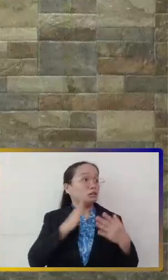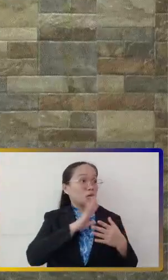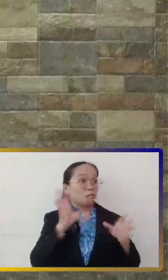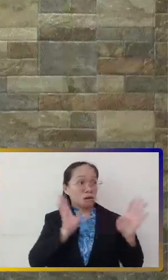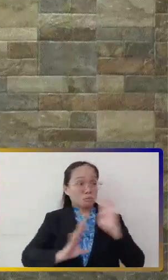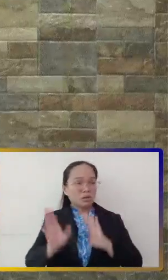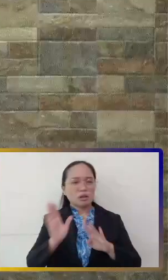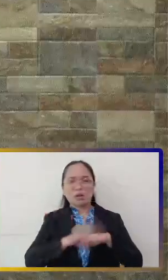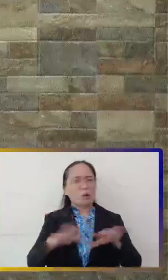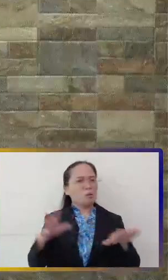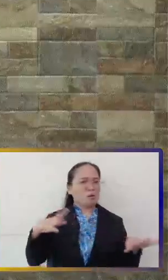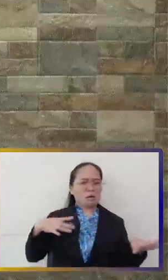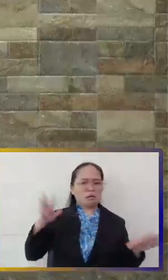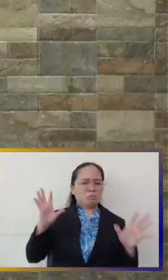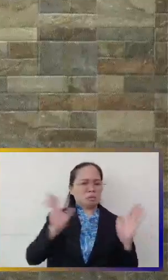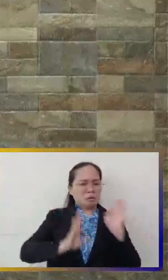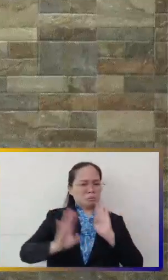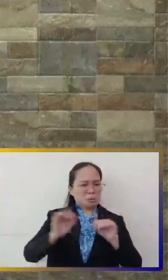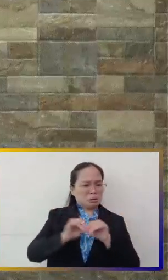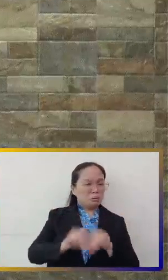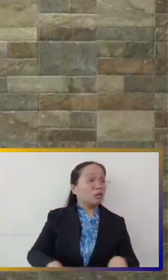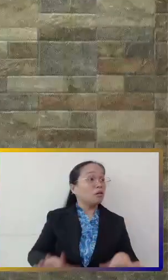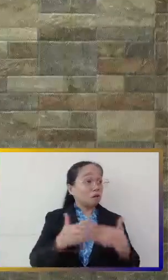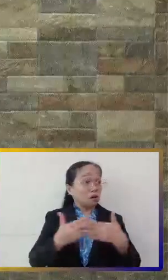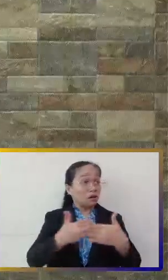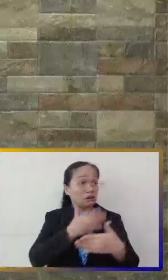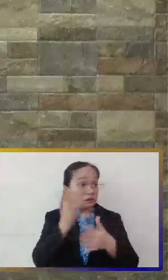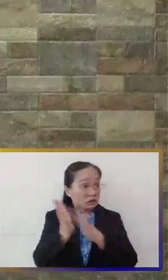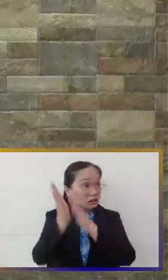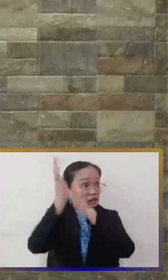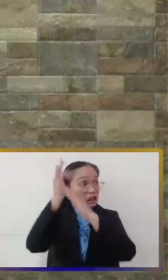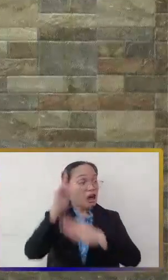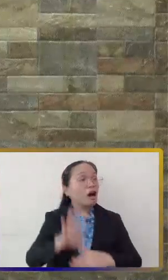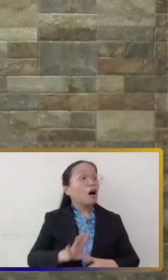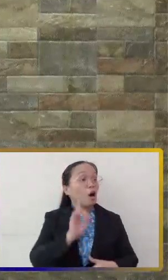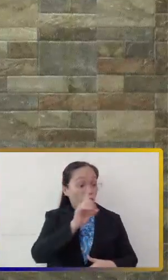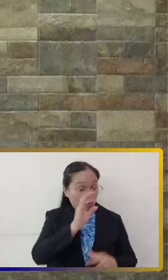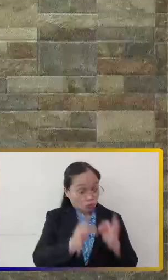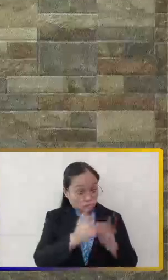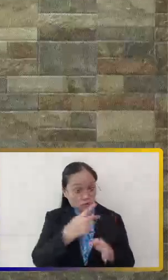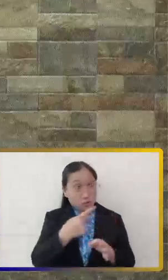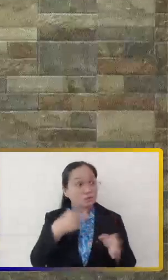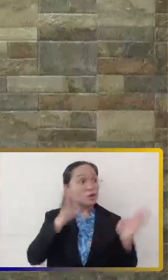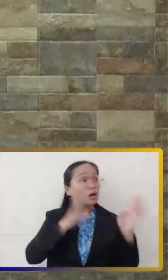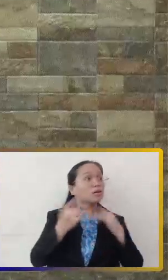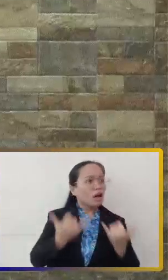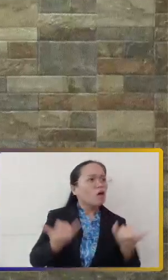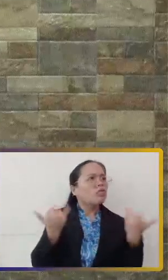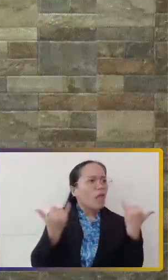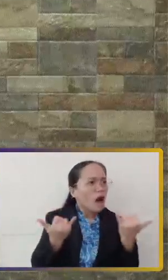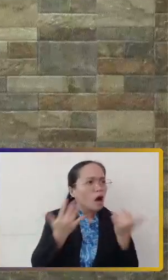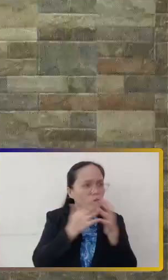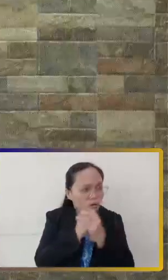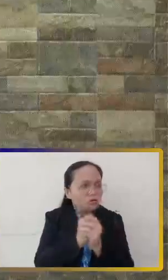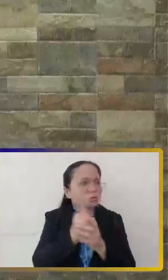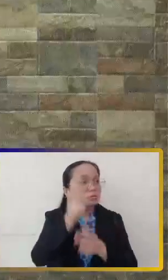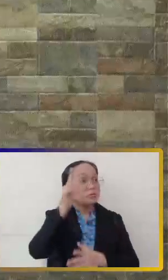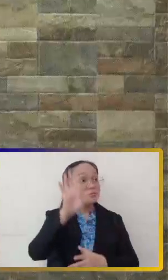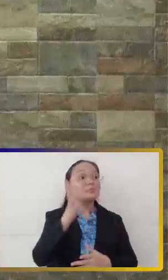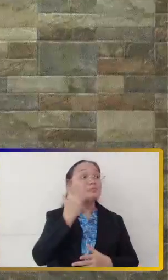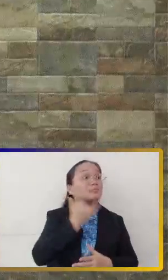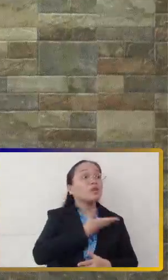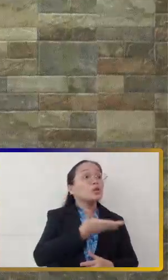hintayin na mawala ang problema mo bago mo purihin ang Panginoon. Ngayong may problema ka, purihin mo na ang Panginoon because